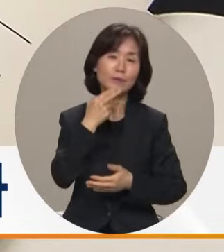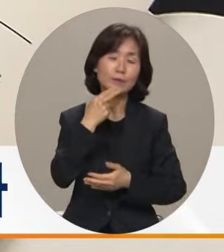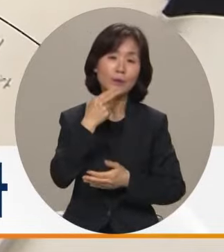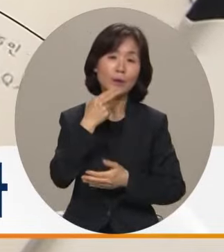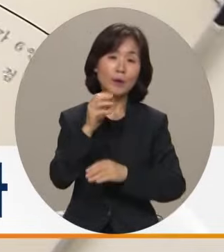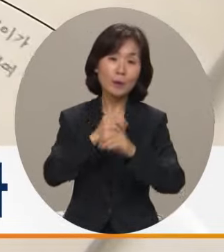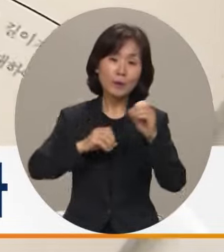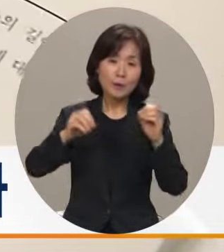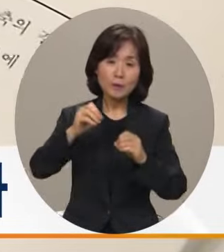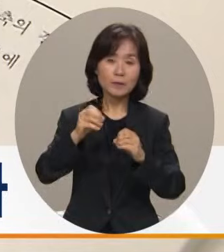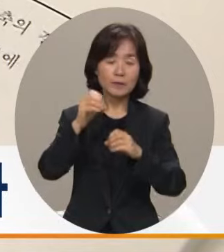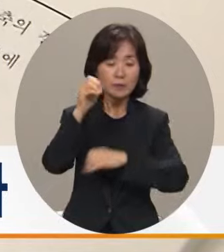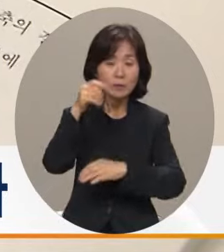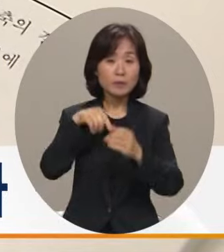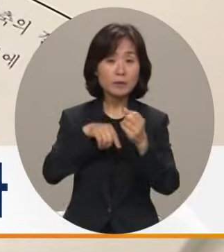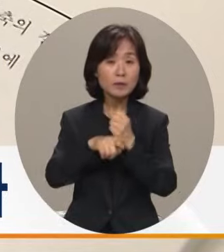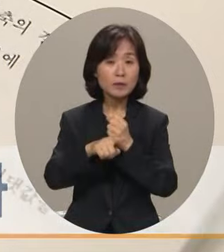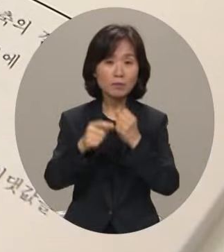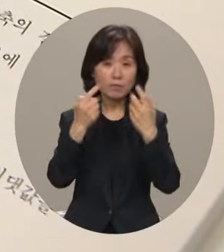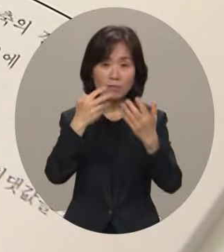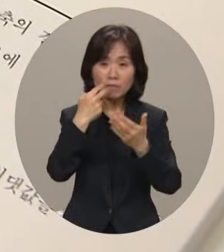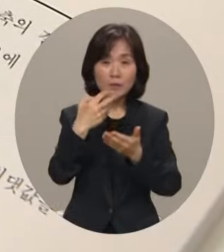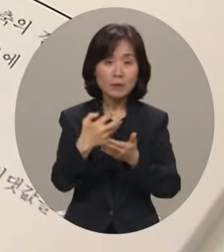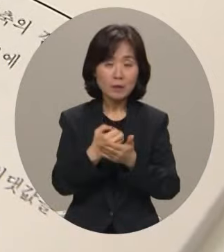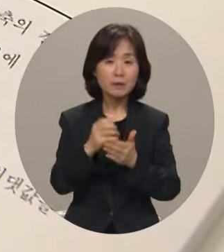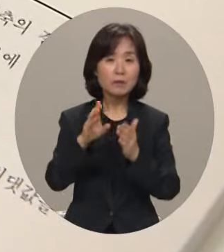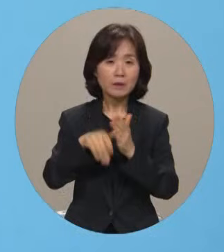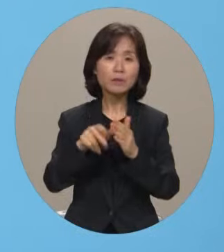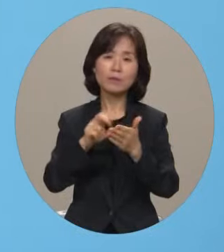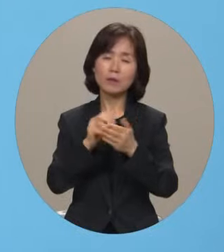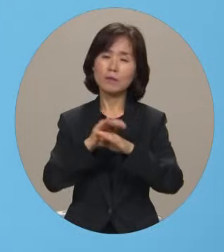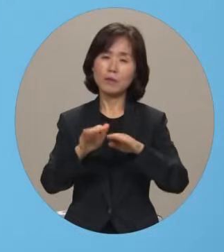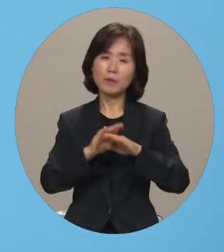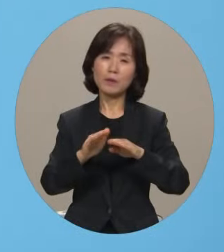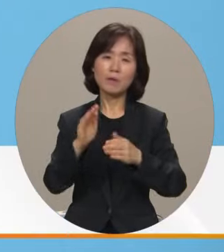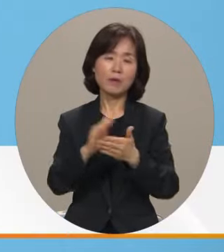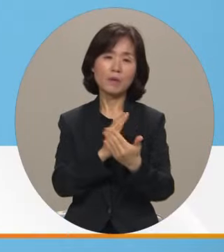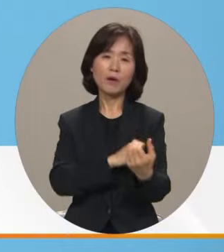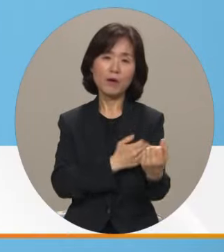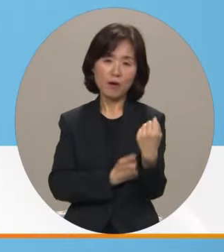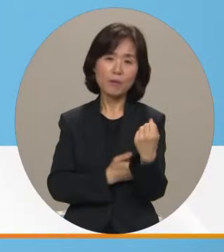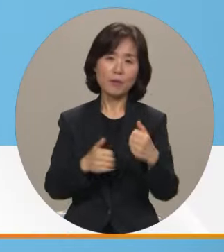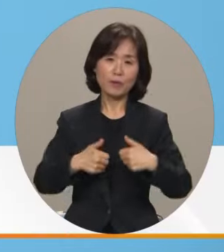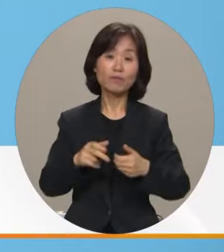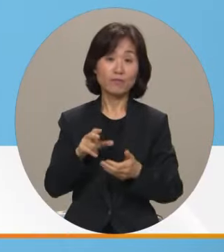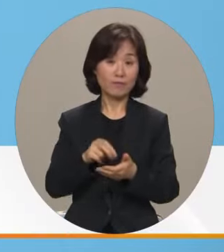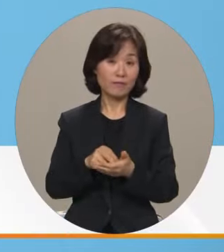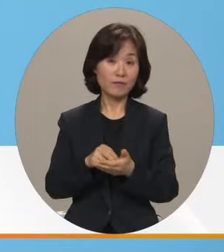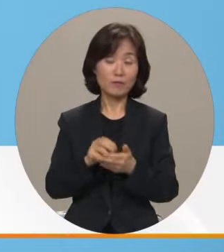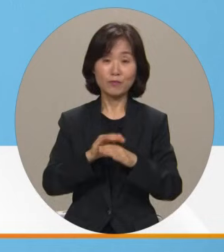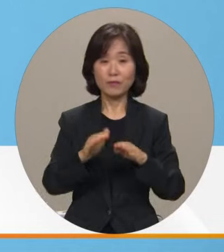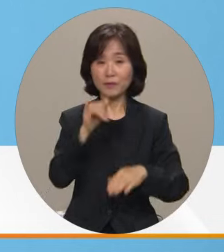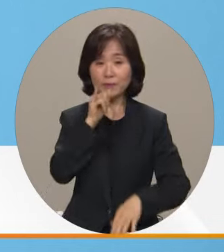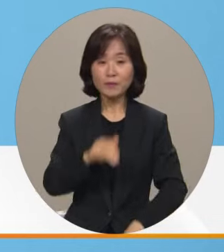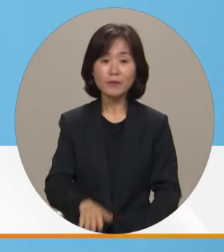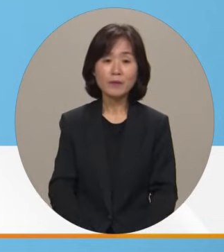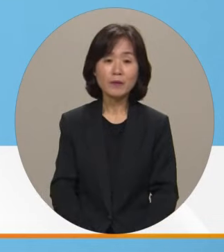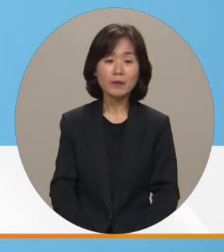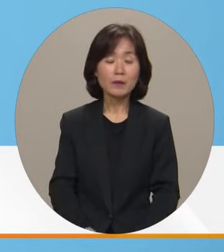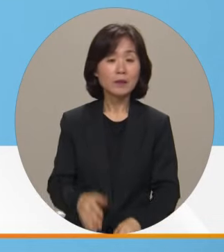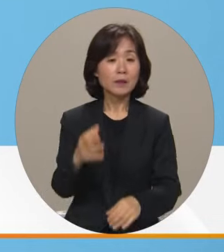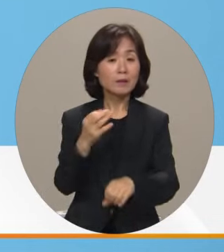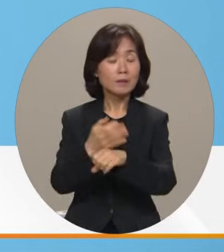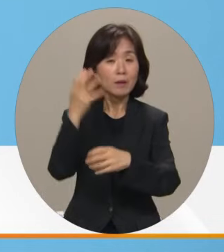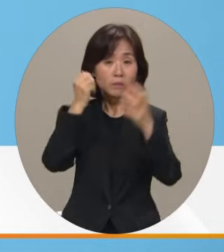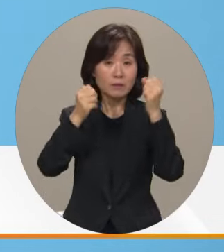풀 수 있는 문제들로 변별력을 확보했기 때문입니다 단순 암기 또는 스킬에 의해서 문제를 해결하는